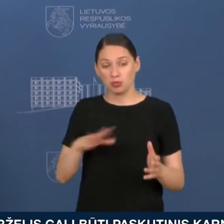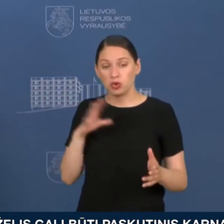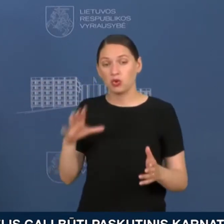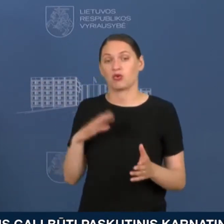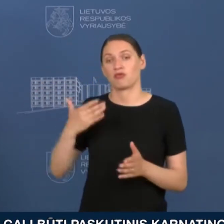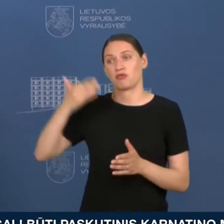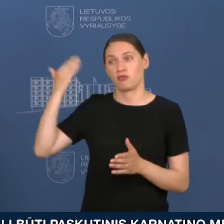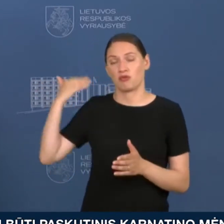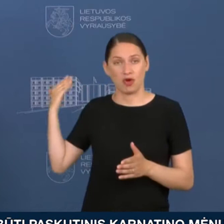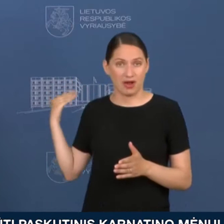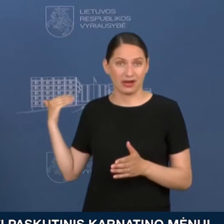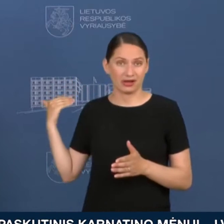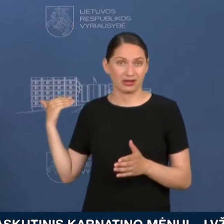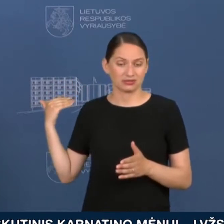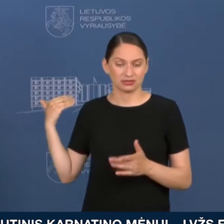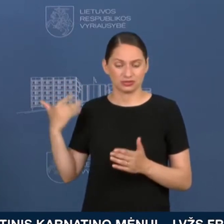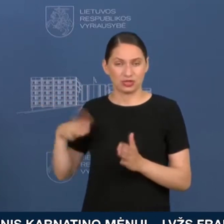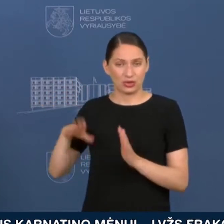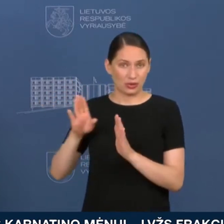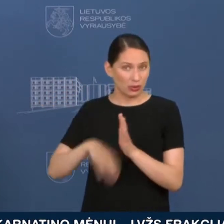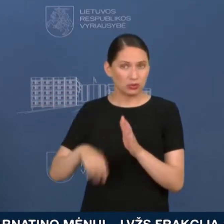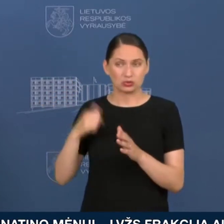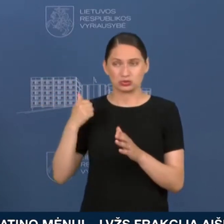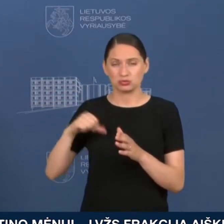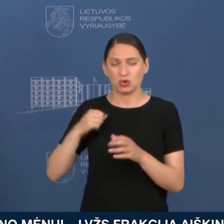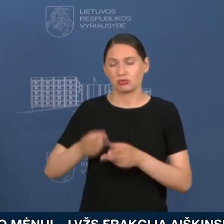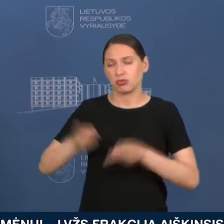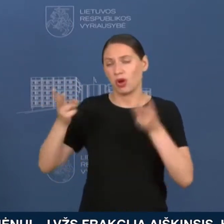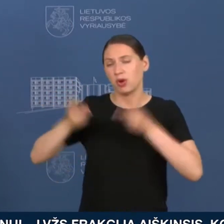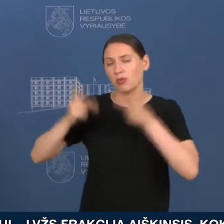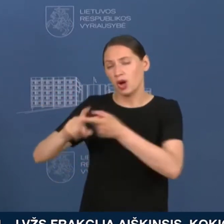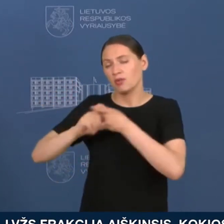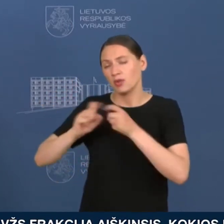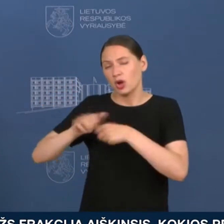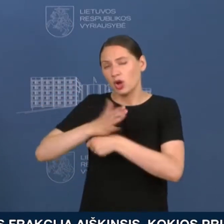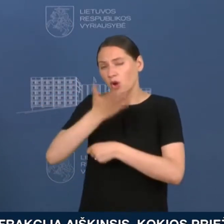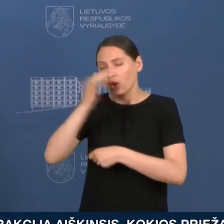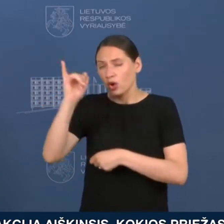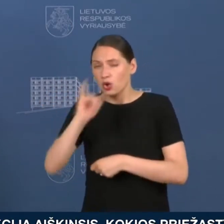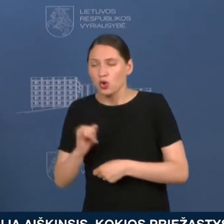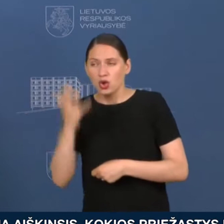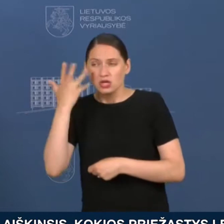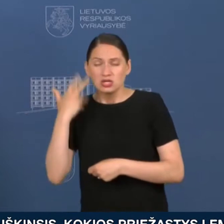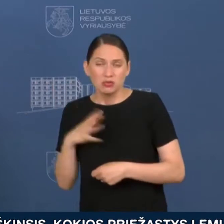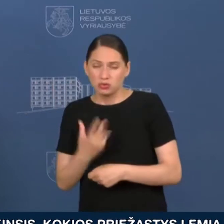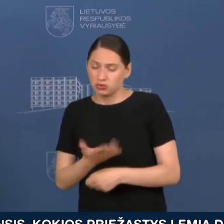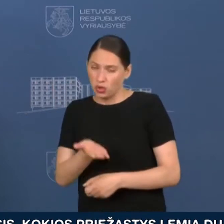augimo epizodų, kokius turėjome praėjusi rūdenį šią žiemą,